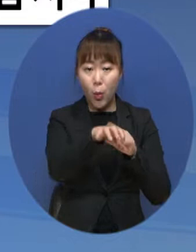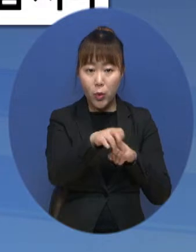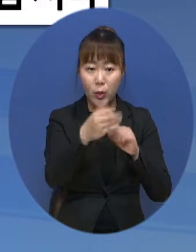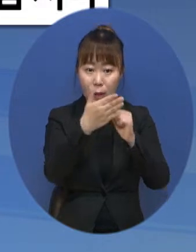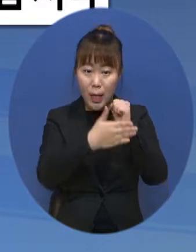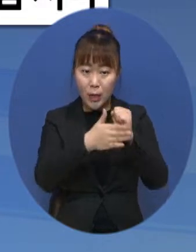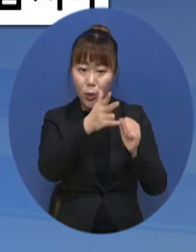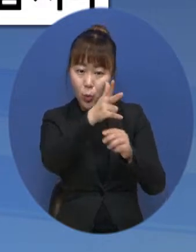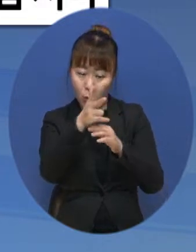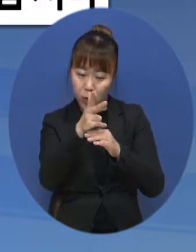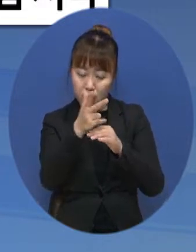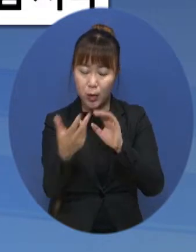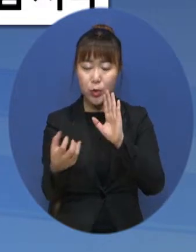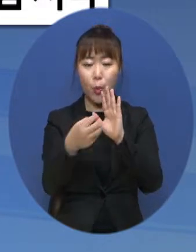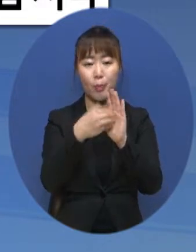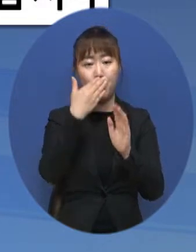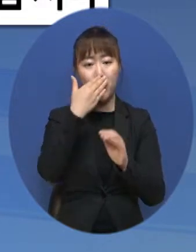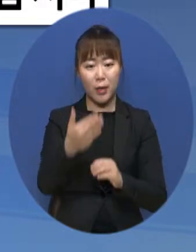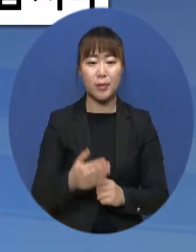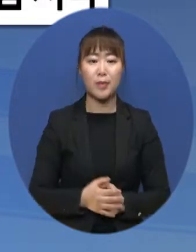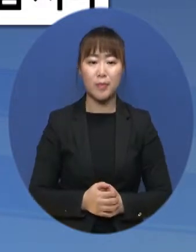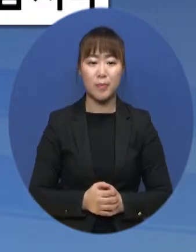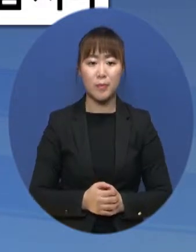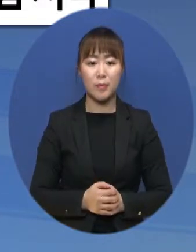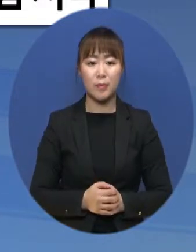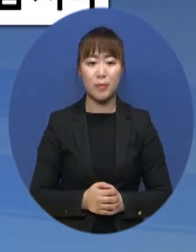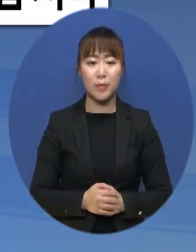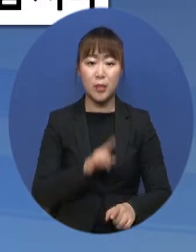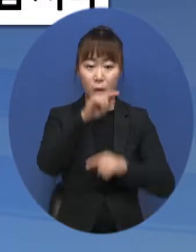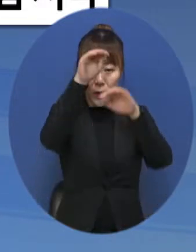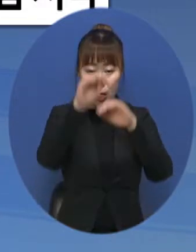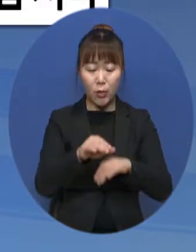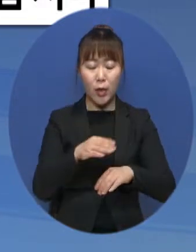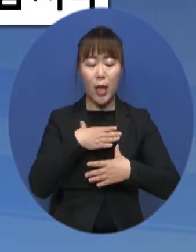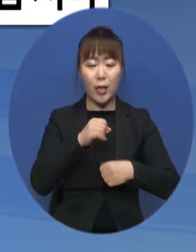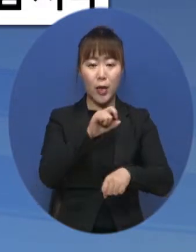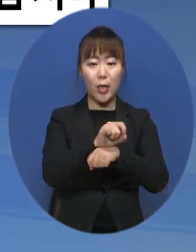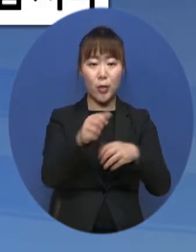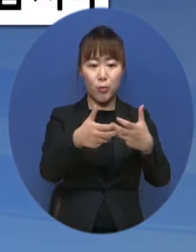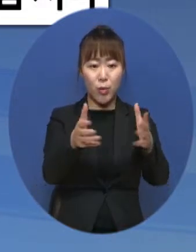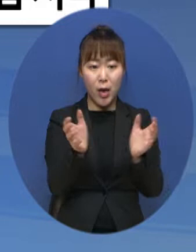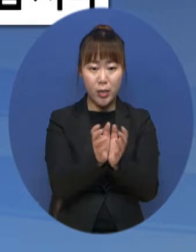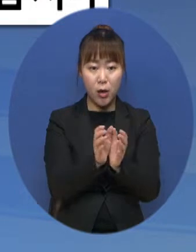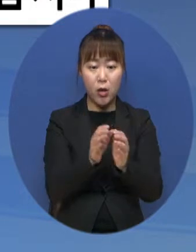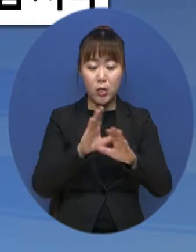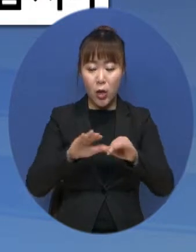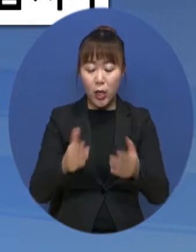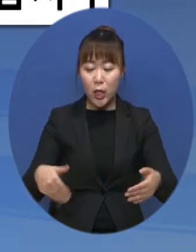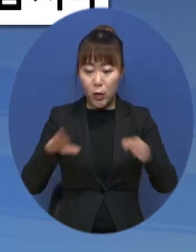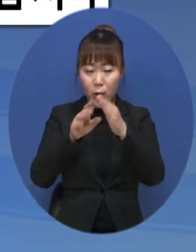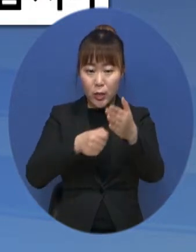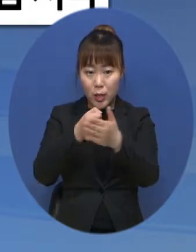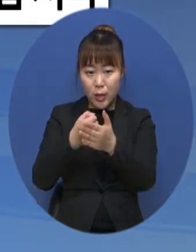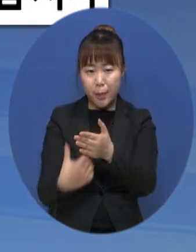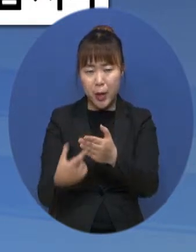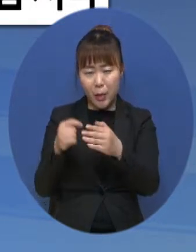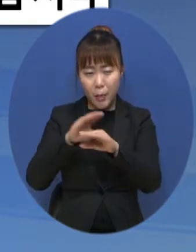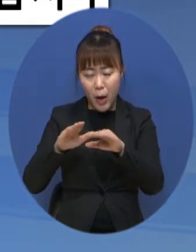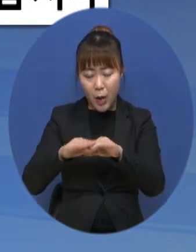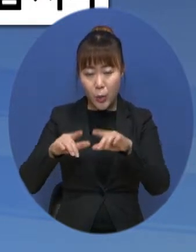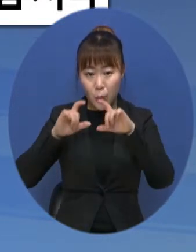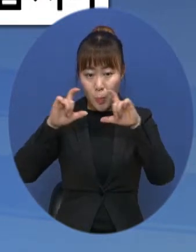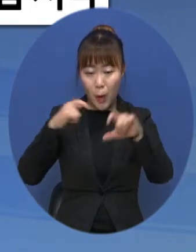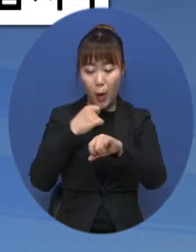사진이나 동영상을 첨부하면 됩니다. 신고사항은 행정안전부에서 처리기관을 지정해 신속하게 처리하도록